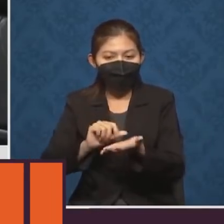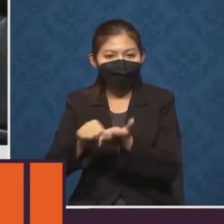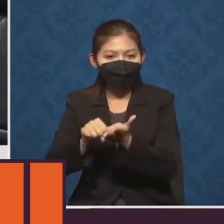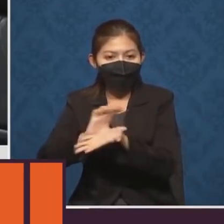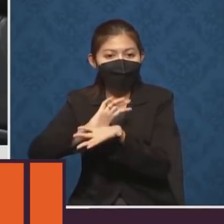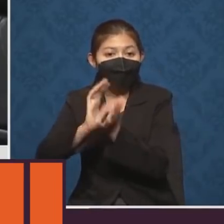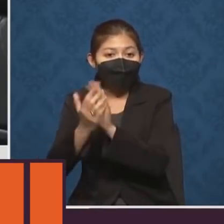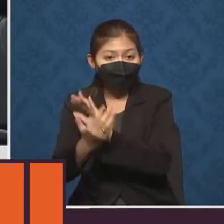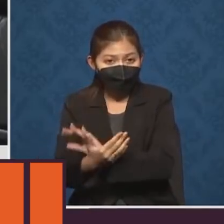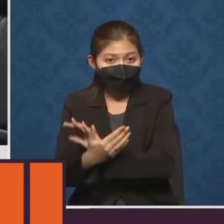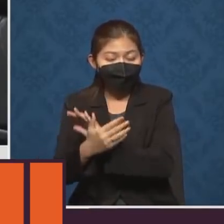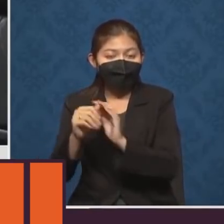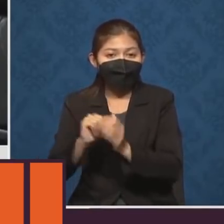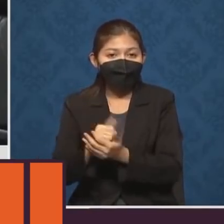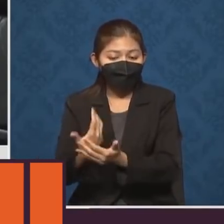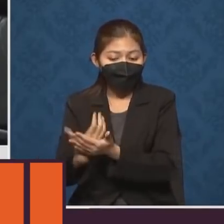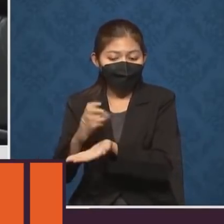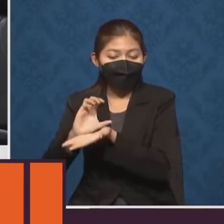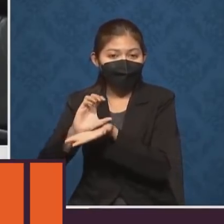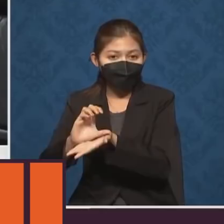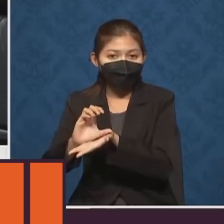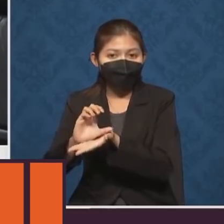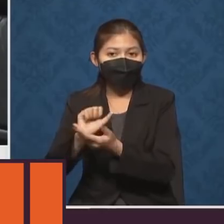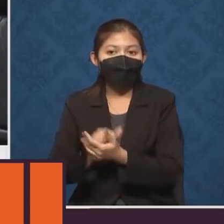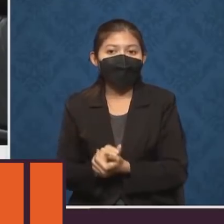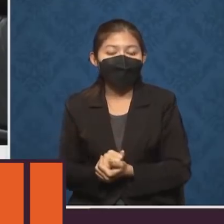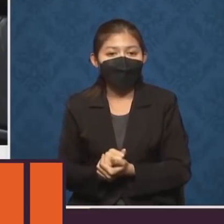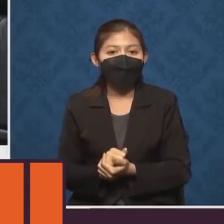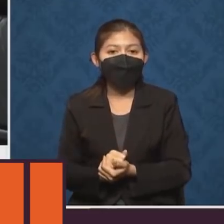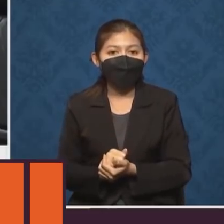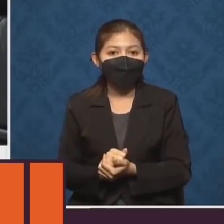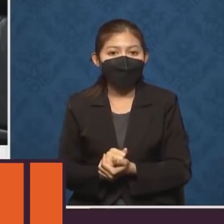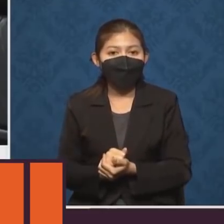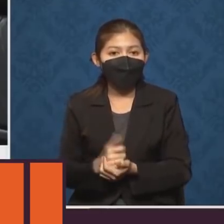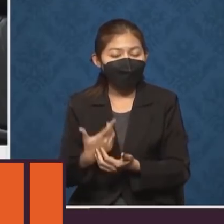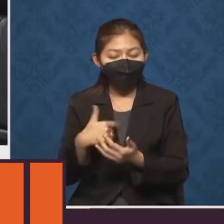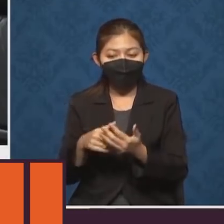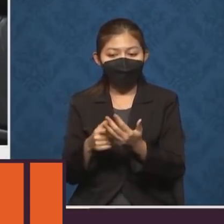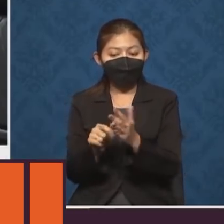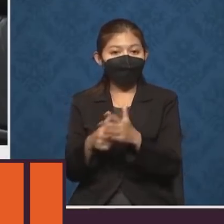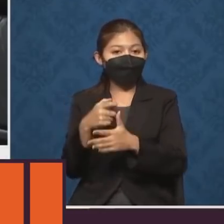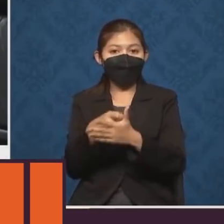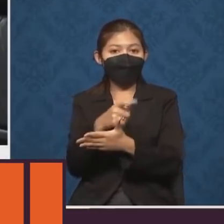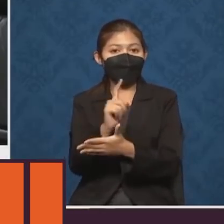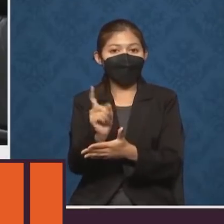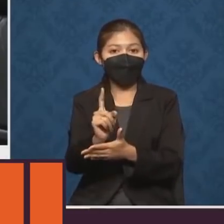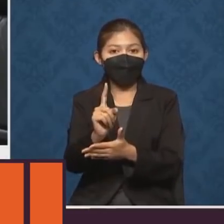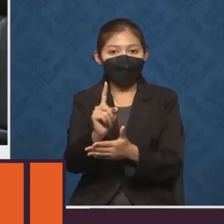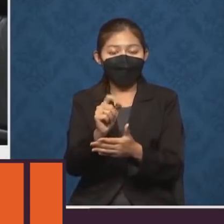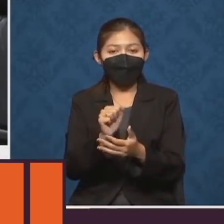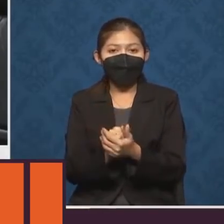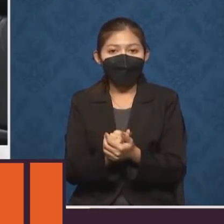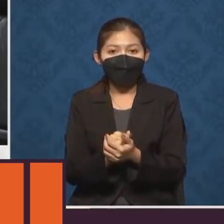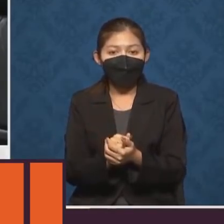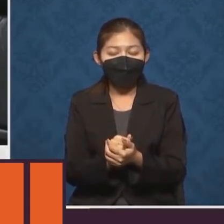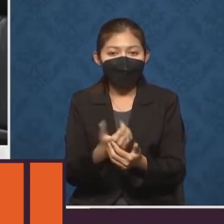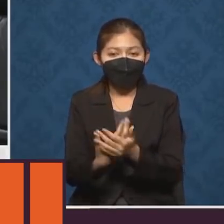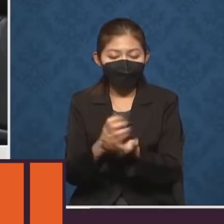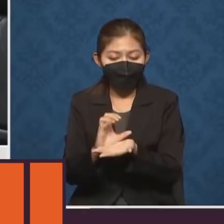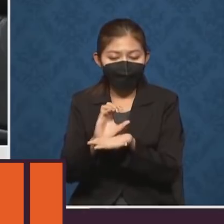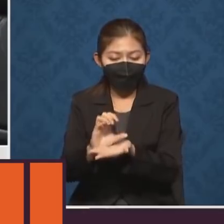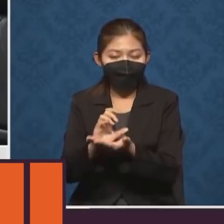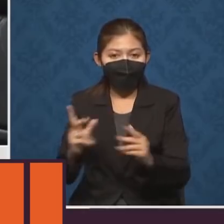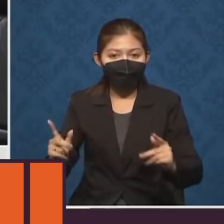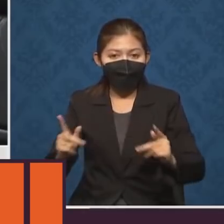ปรุงนี้นะครับ 6กองทุนปรากฏว่าครับนำโด่งมาเลยครับท่านประธานของกองทุนที่อยู่ภายใต้